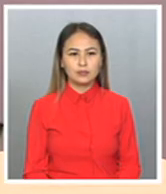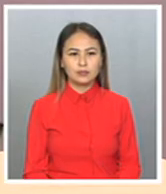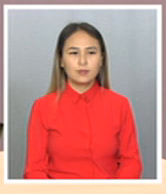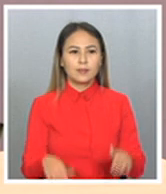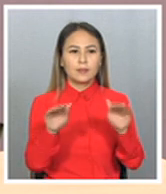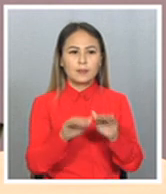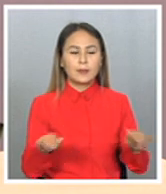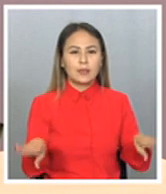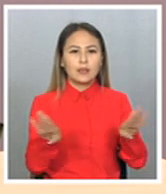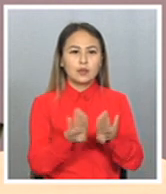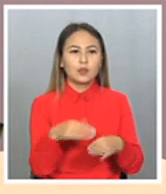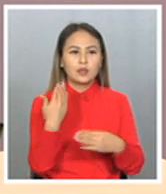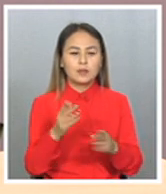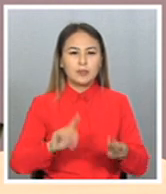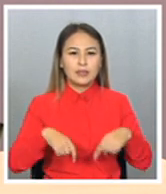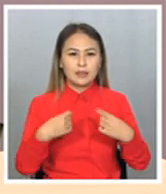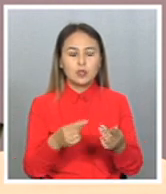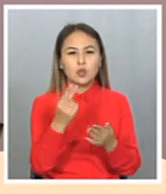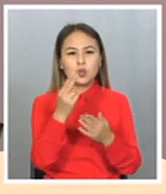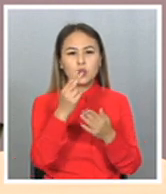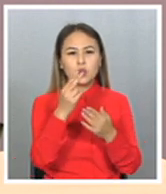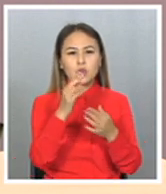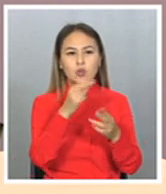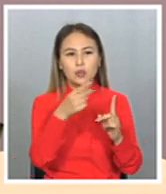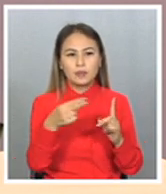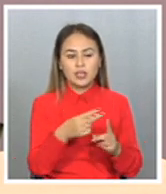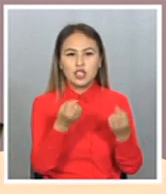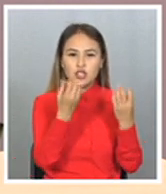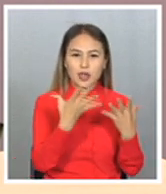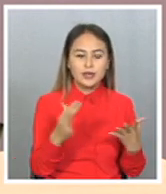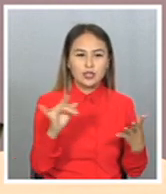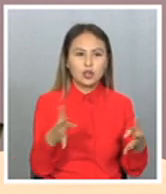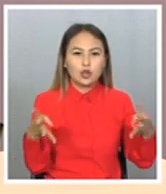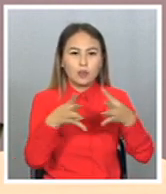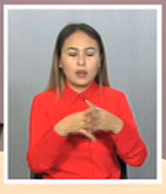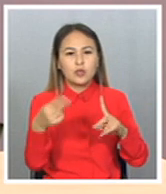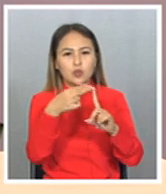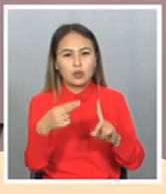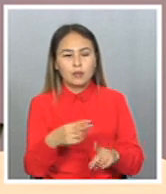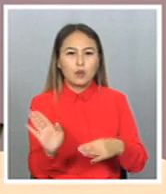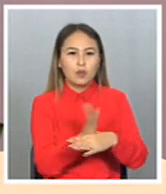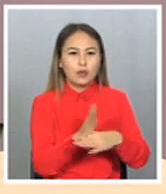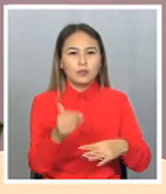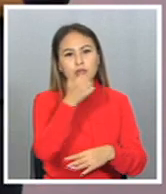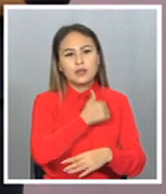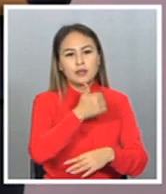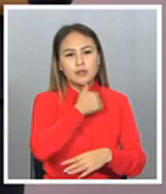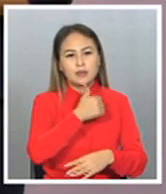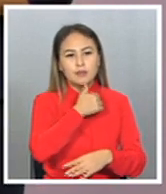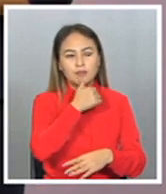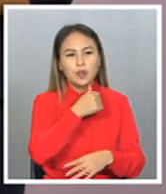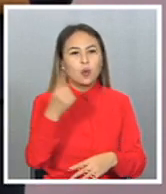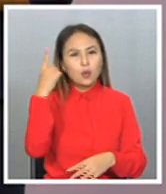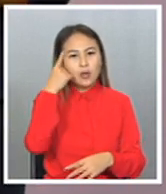Балалар, енді осы берілген сөйлемдерді жай сөйлемге және құрмала сөйлемге бөліп жазамыз.